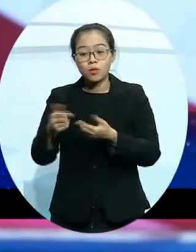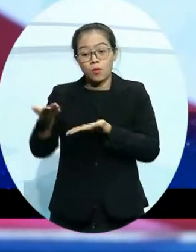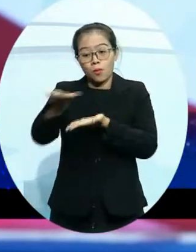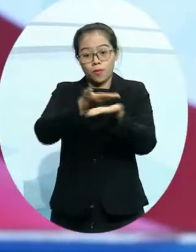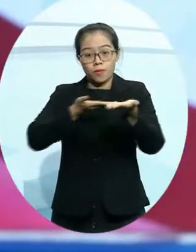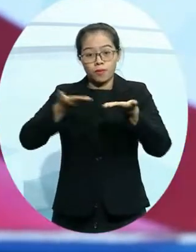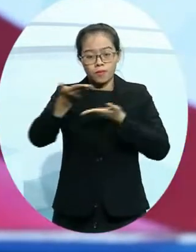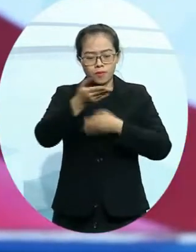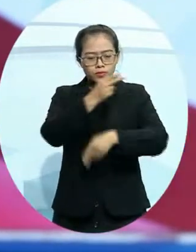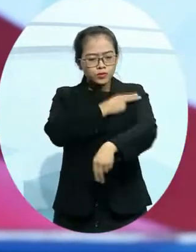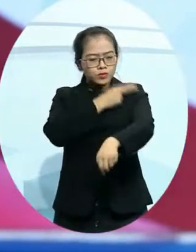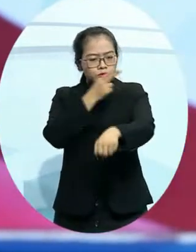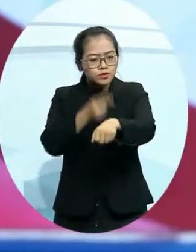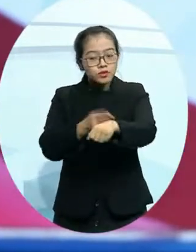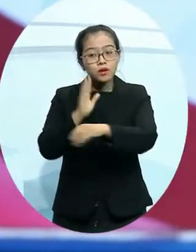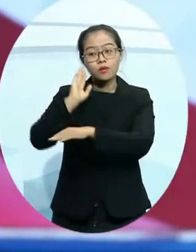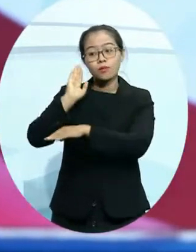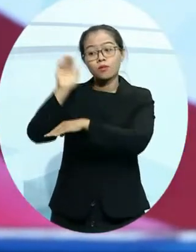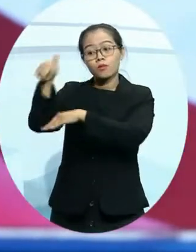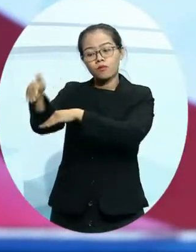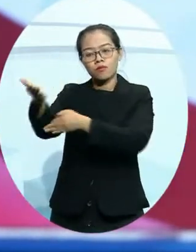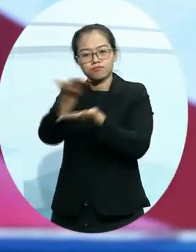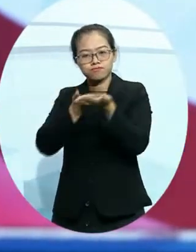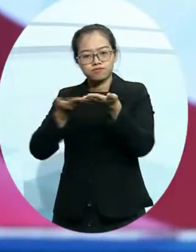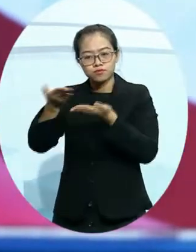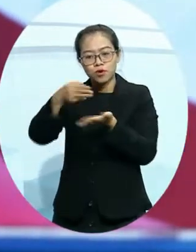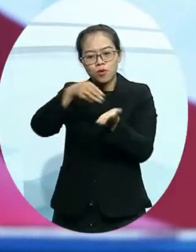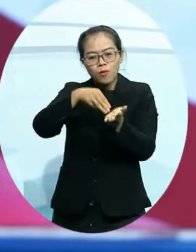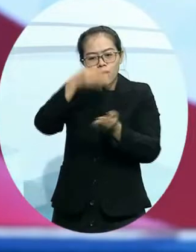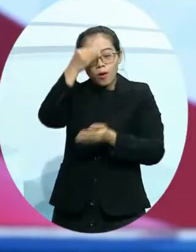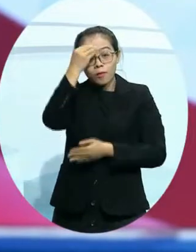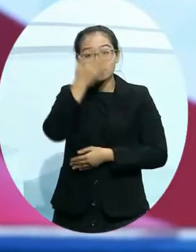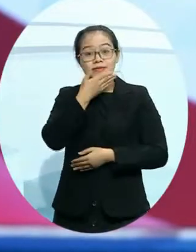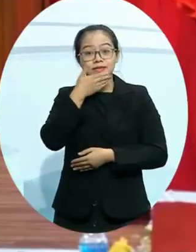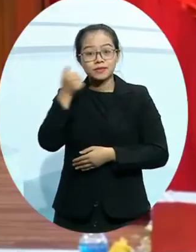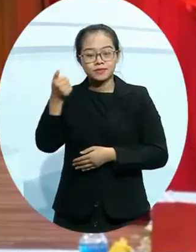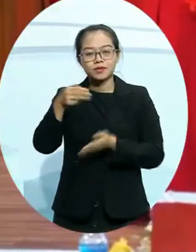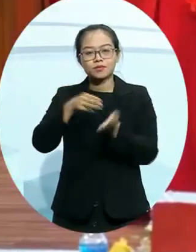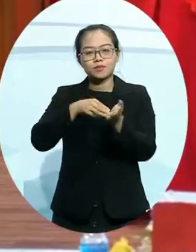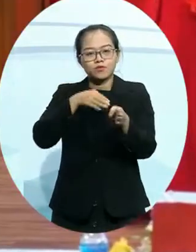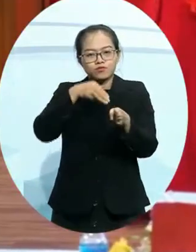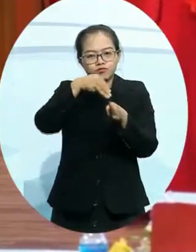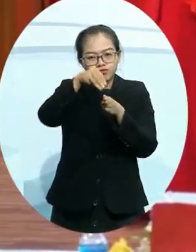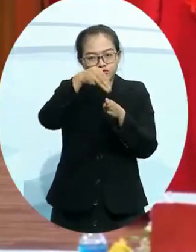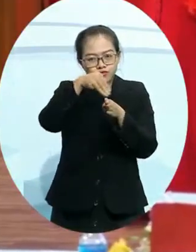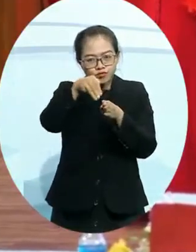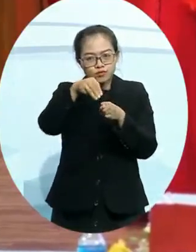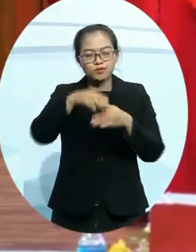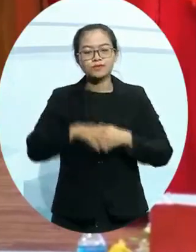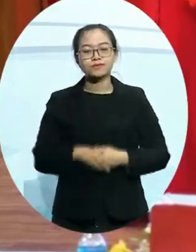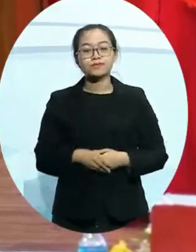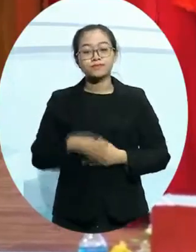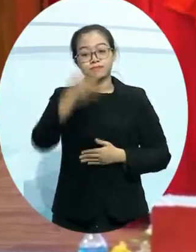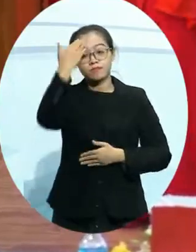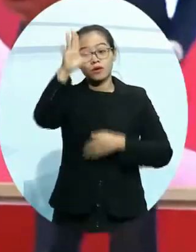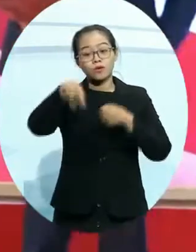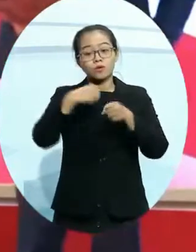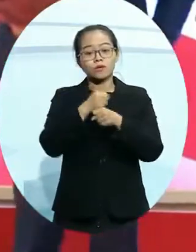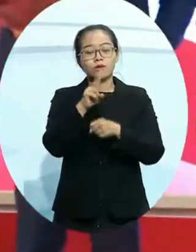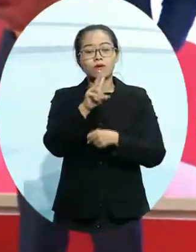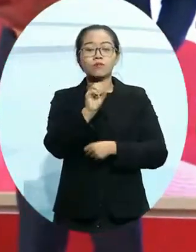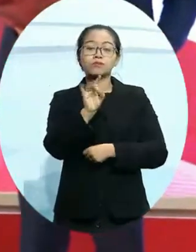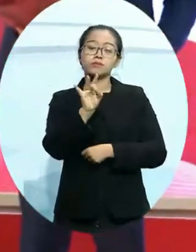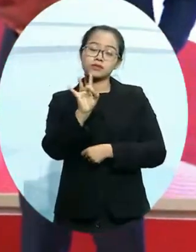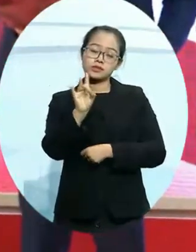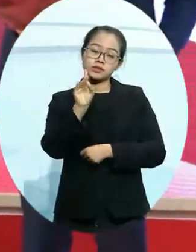các chuyên gia ở bên ngoài trong các cái môn học, đặc biệt là các môn chuyên ngành. Bắt đầu vào năm 2018, chương trình nhằm trang bị